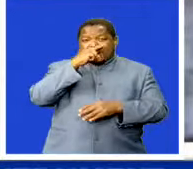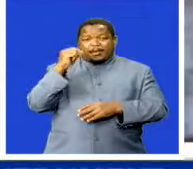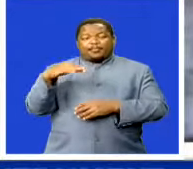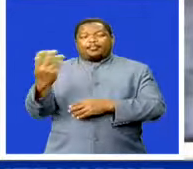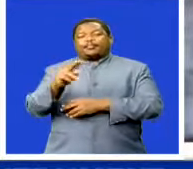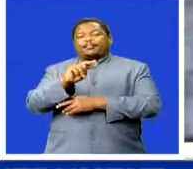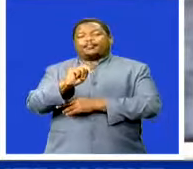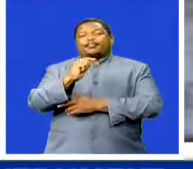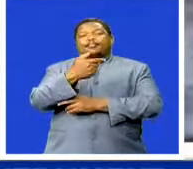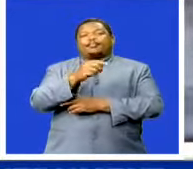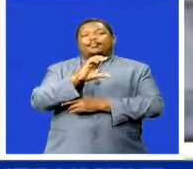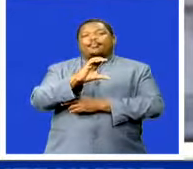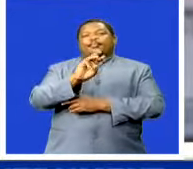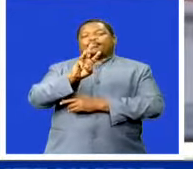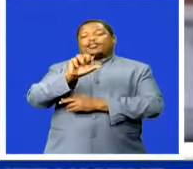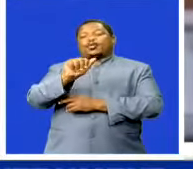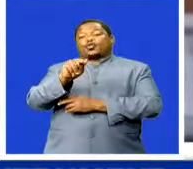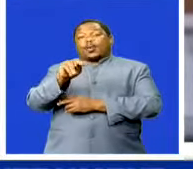wasikhanza sihleli kahle